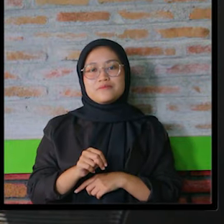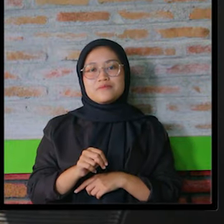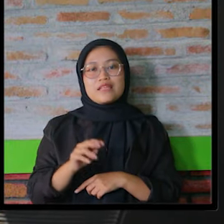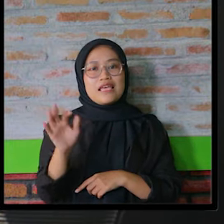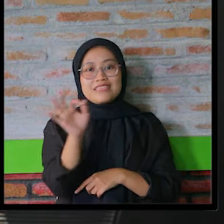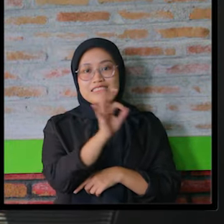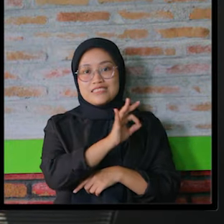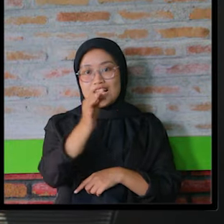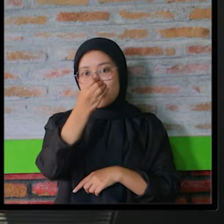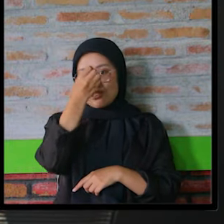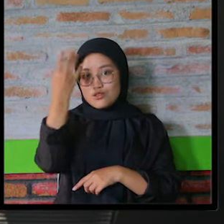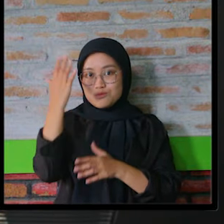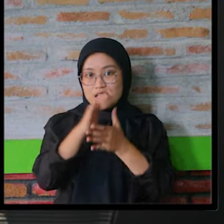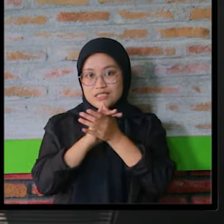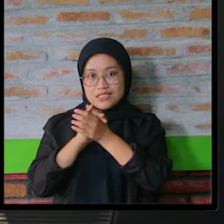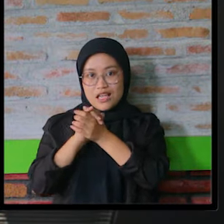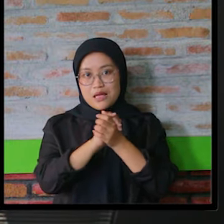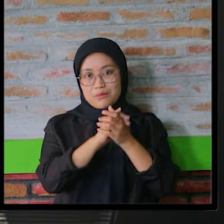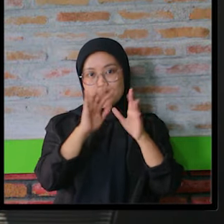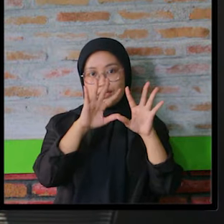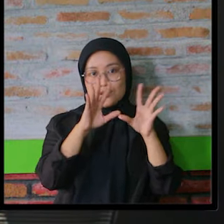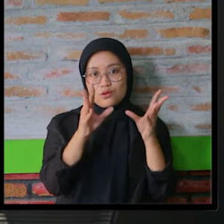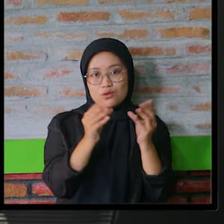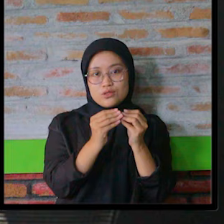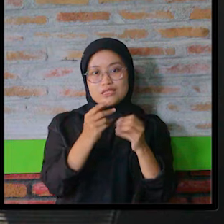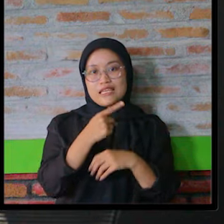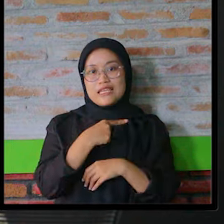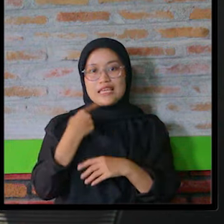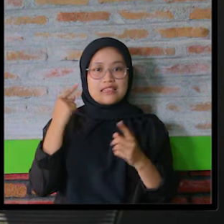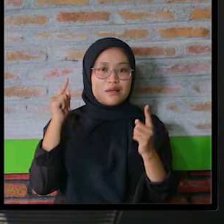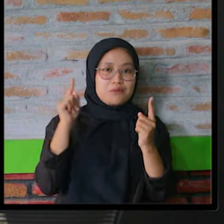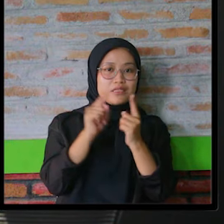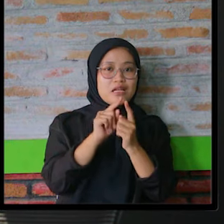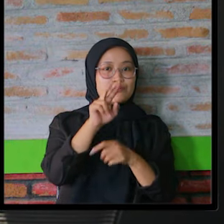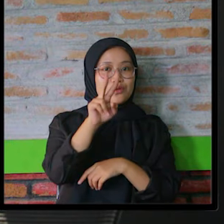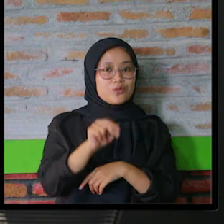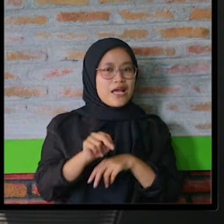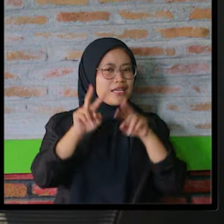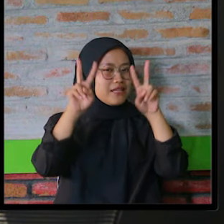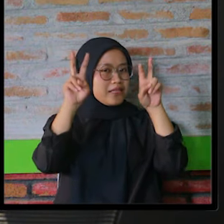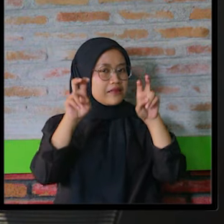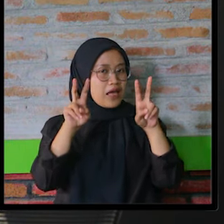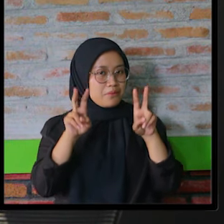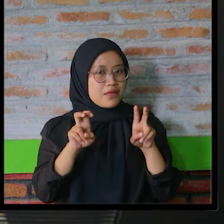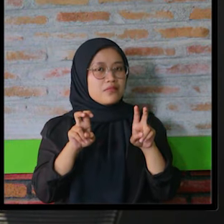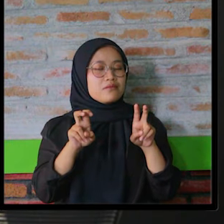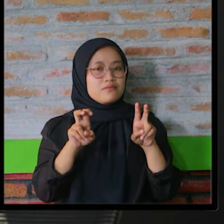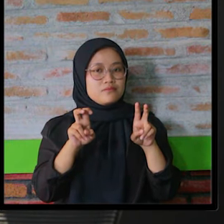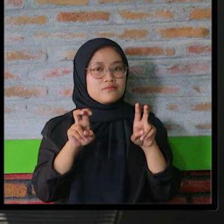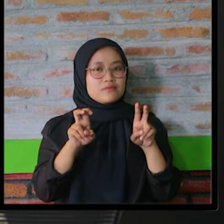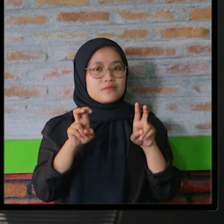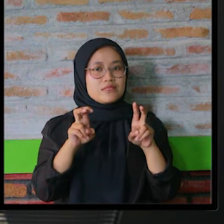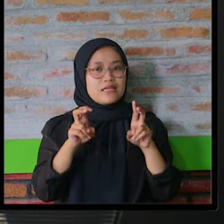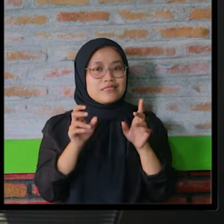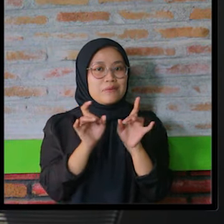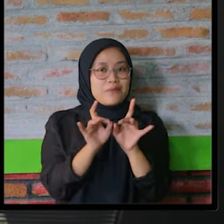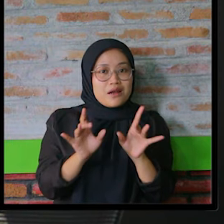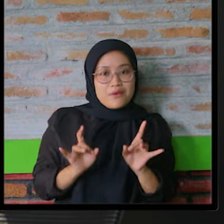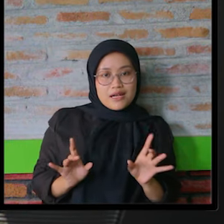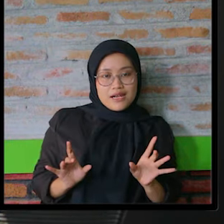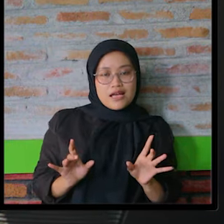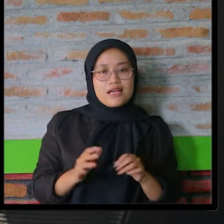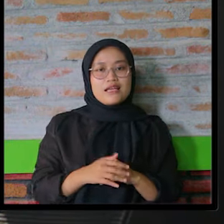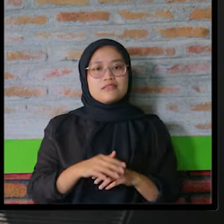subat inklusi kita akan bertemu kembali dengan tema-tema yang EE berbeda dan jangan